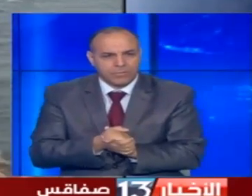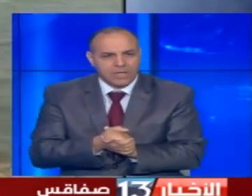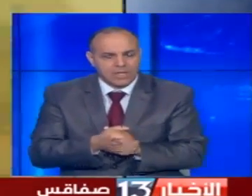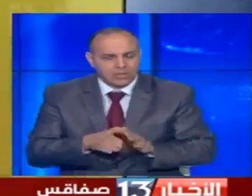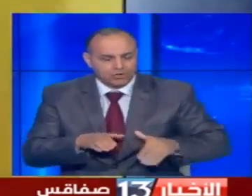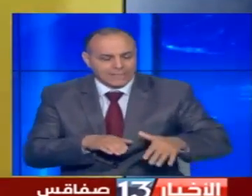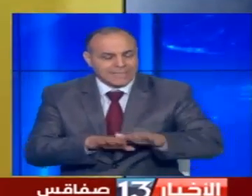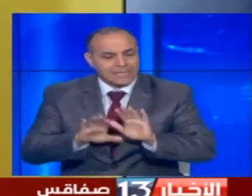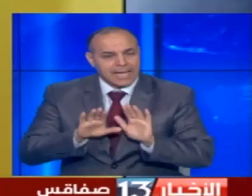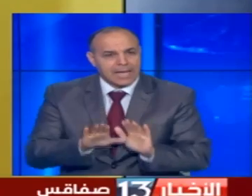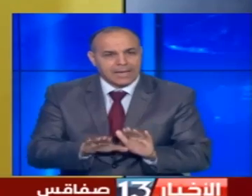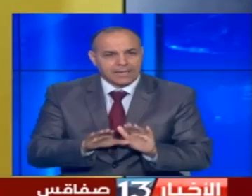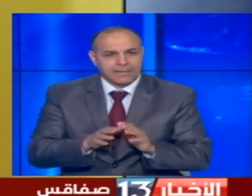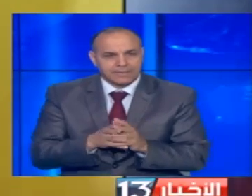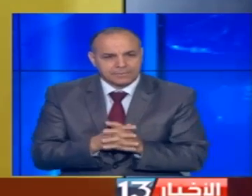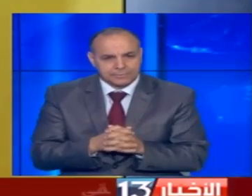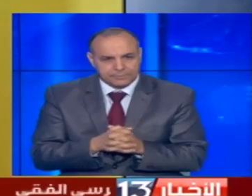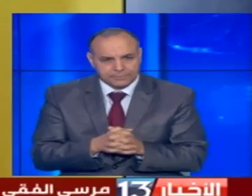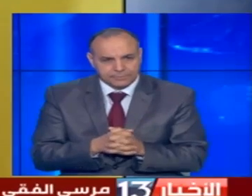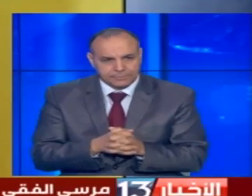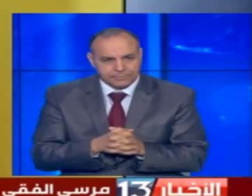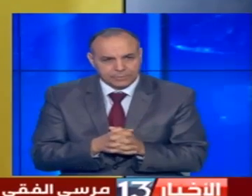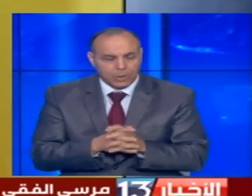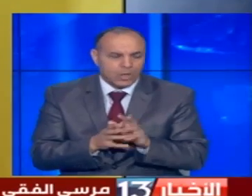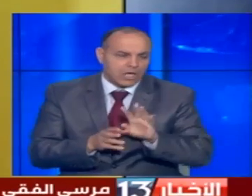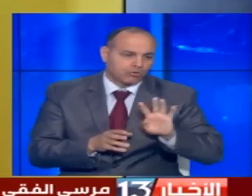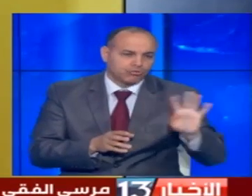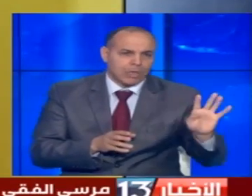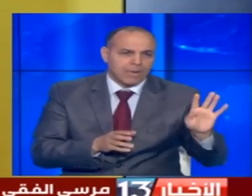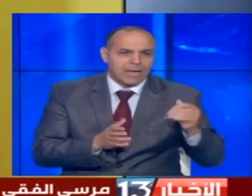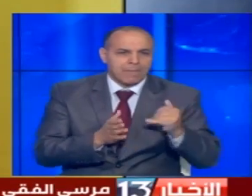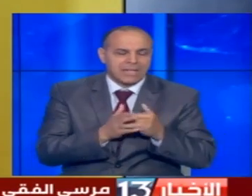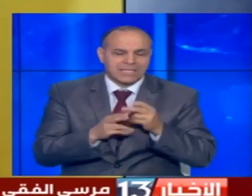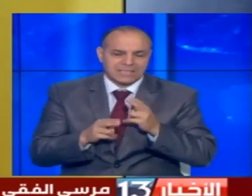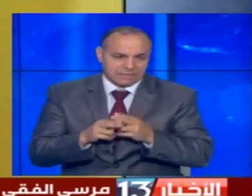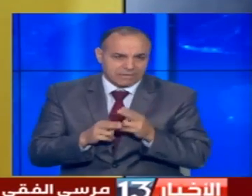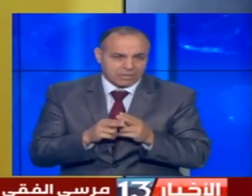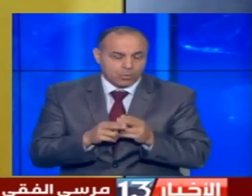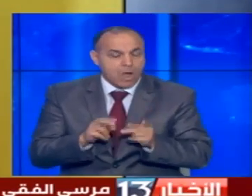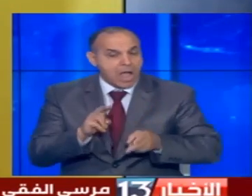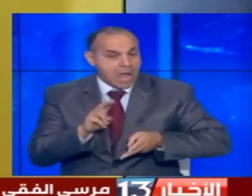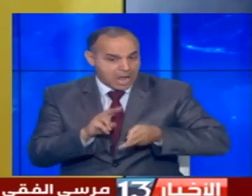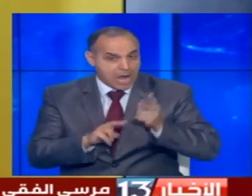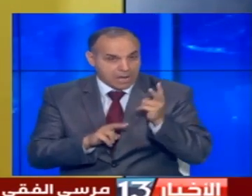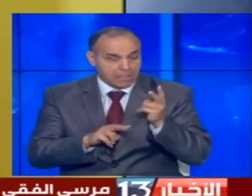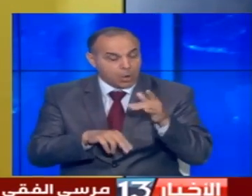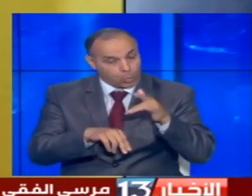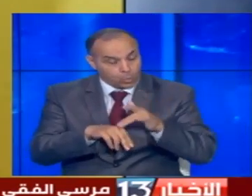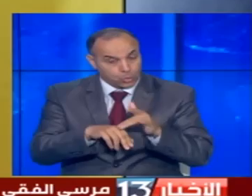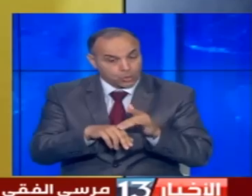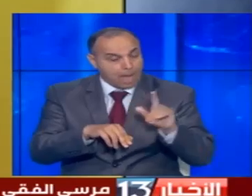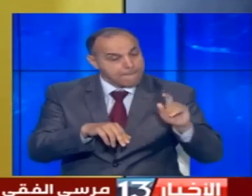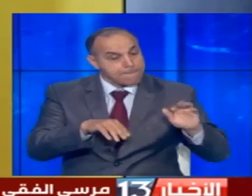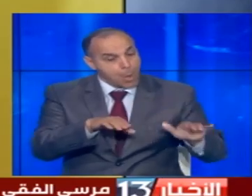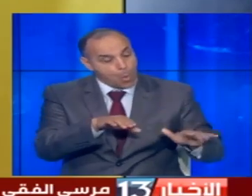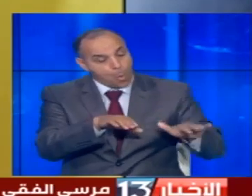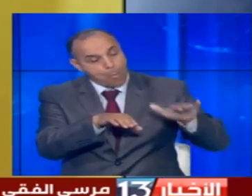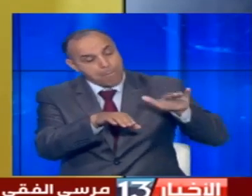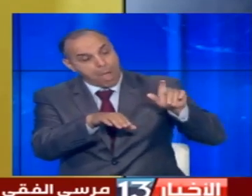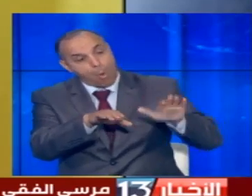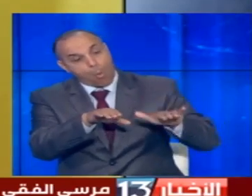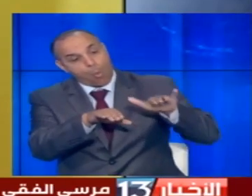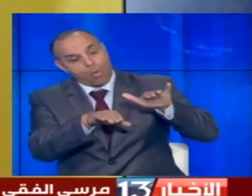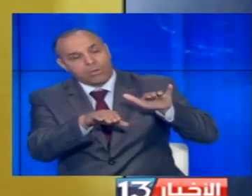قرقنه و والشمال مدينه صفاقس هم الاكثر مناطق تهديدا بارتفاع مستوى